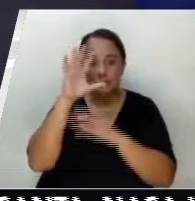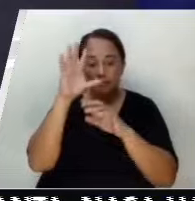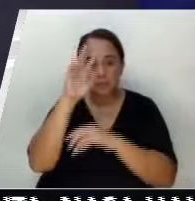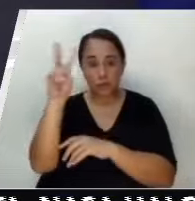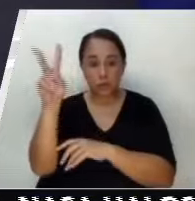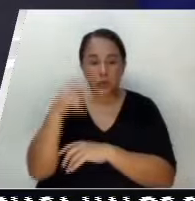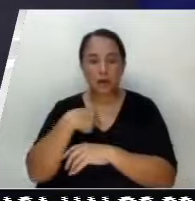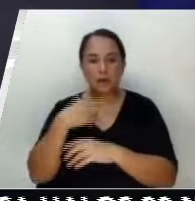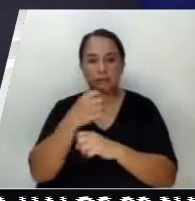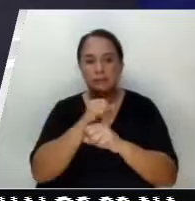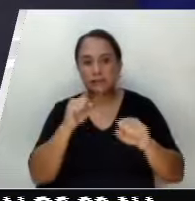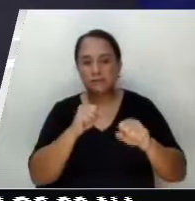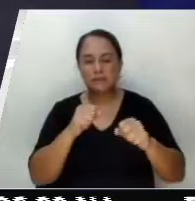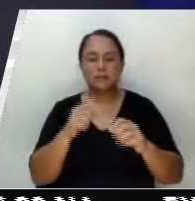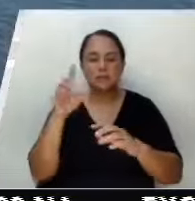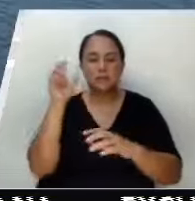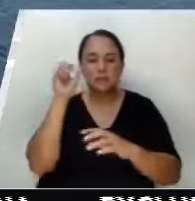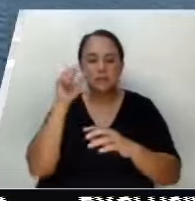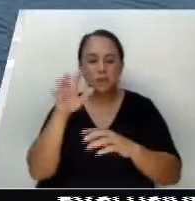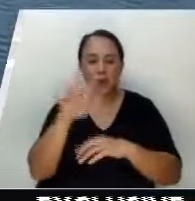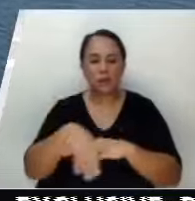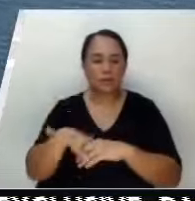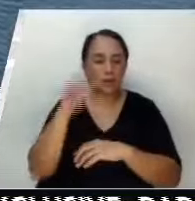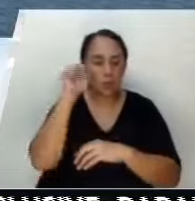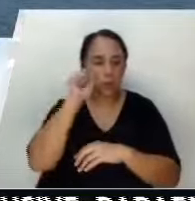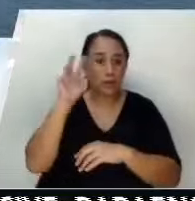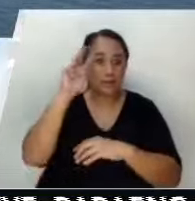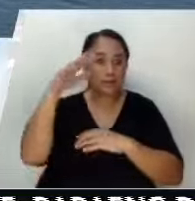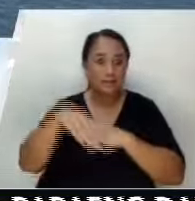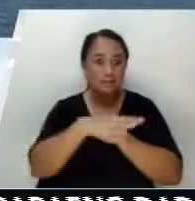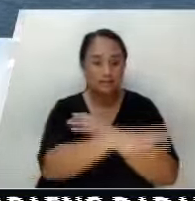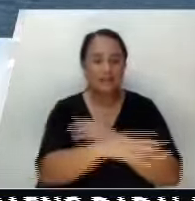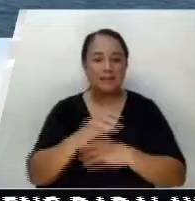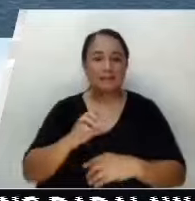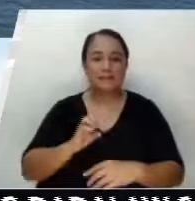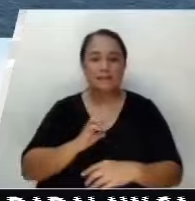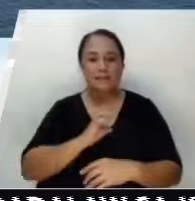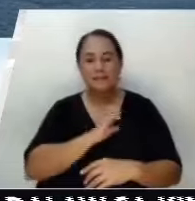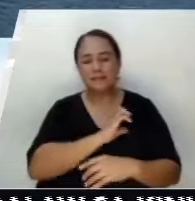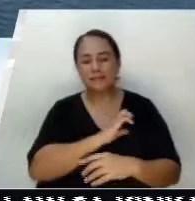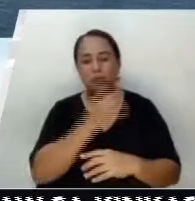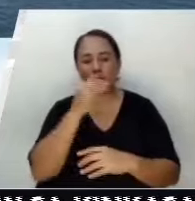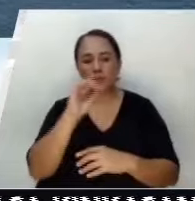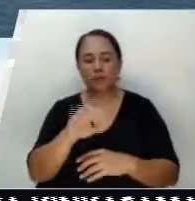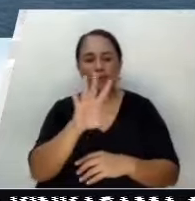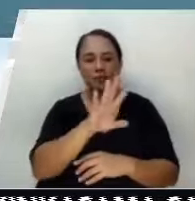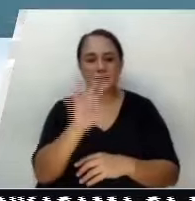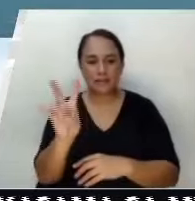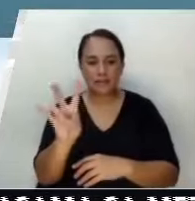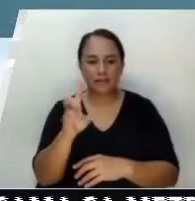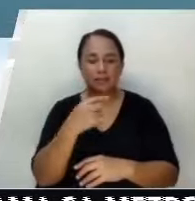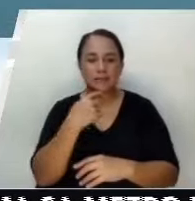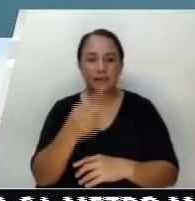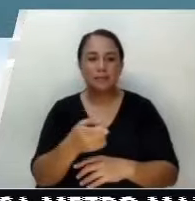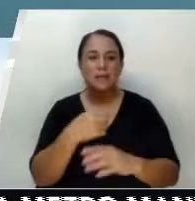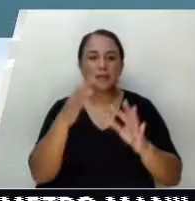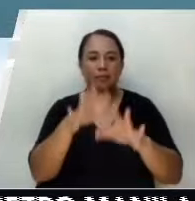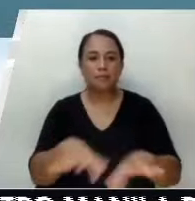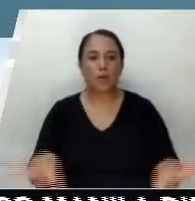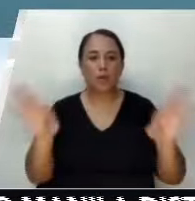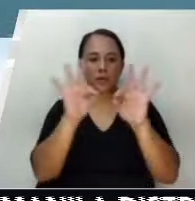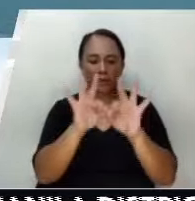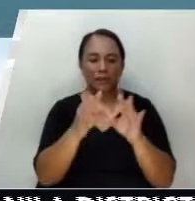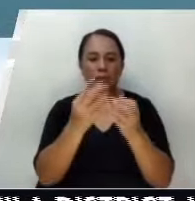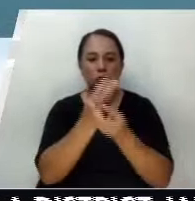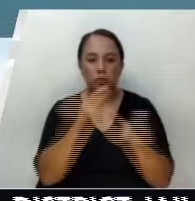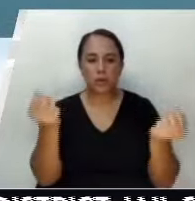domain awareness ng bansa. Sa ilalim po ng Executive Order No. 57, binigyang diin ang kahalagahan na matugunan ang mga isyu